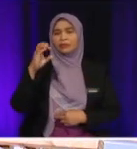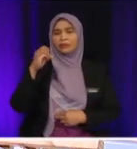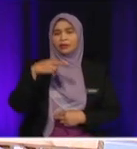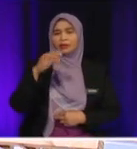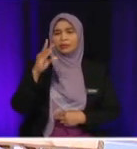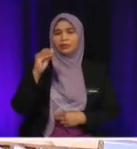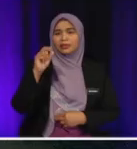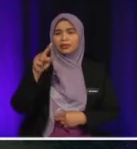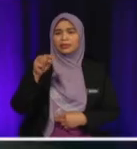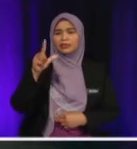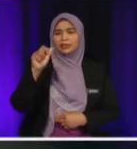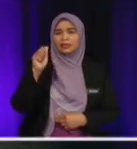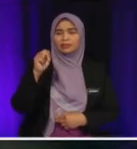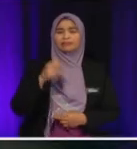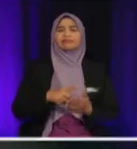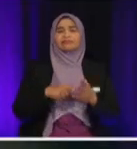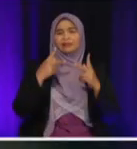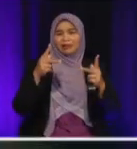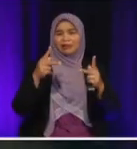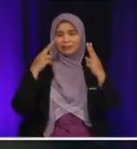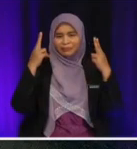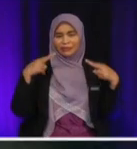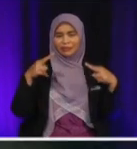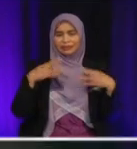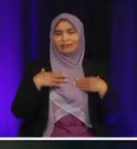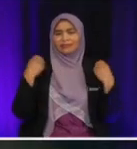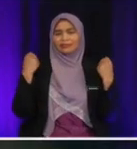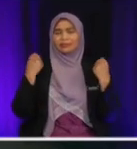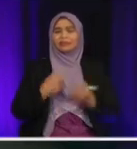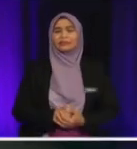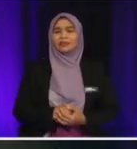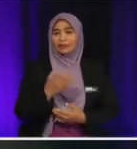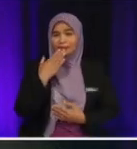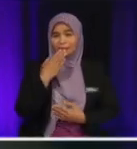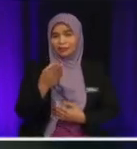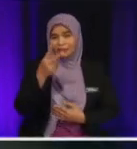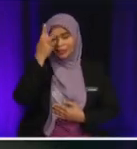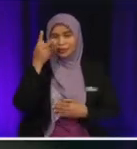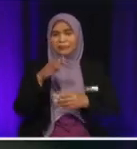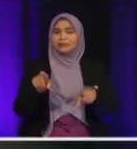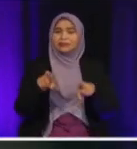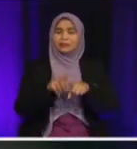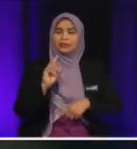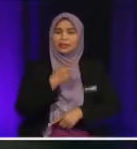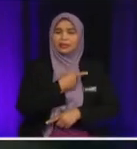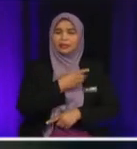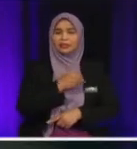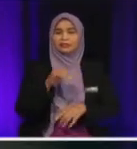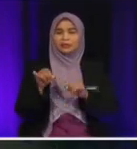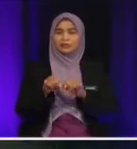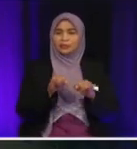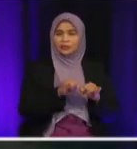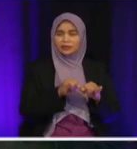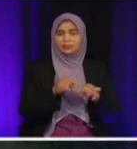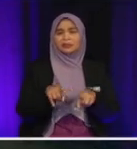Apa khabar Ustaz? Ya, alhamdulillah. Sihat, Iman. Alhamdulillah. Terima kasih Ustaz kerana bersama dengan kita pada hari ini. Okay, dan juga sama bersama dengan kita pada